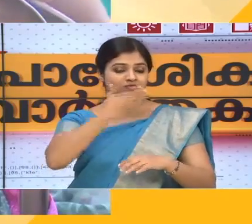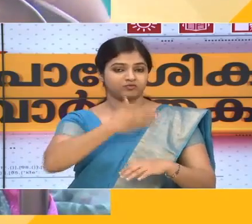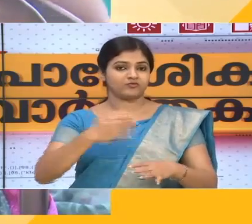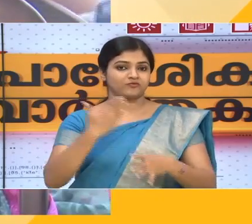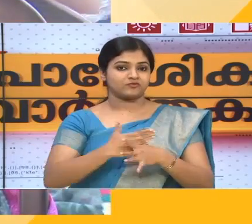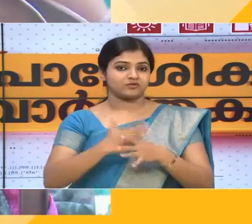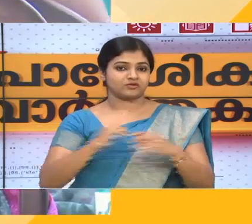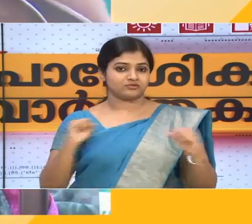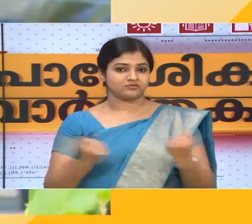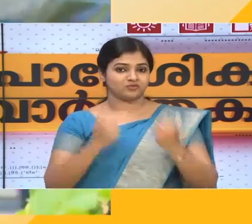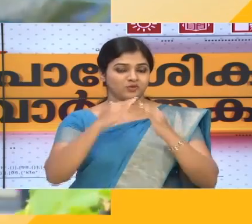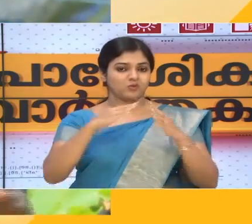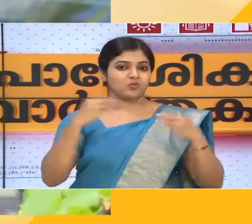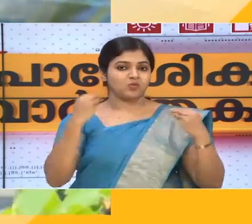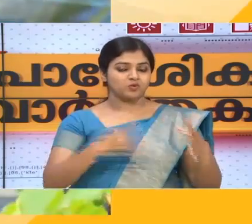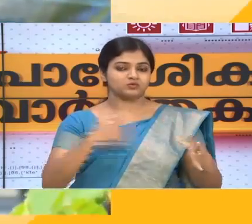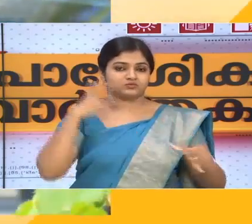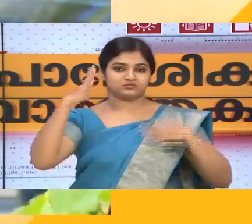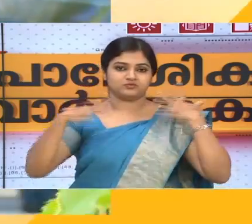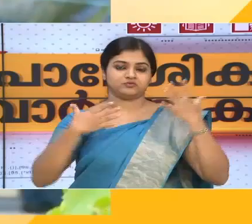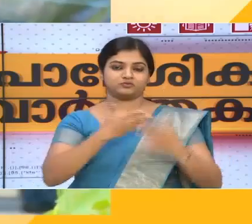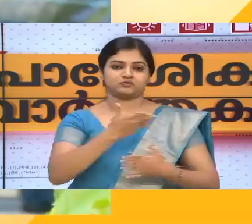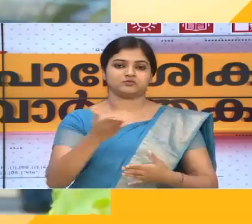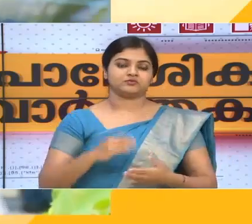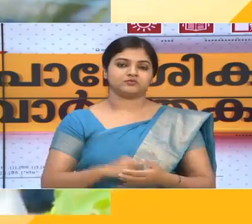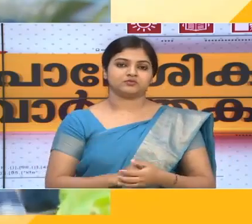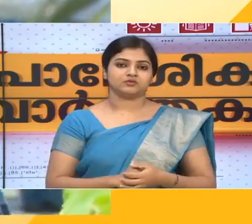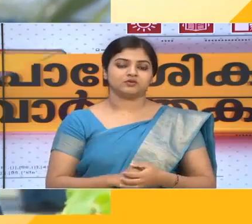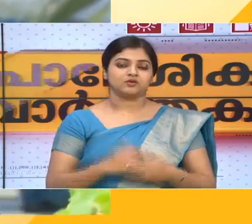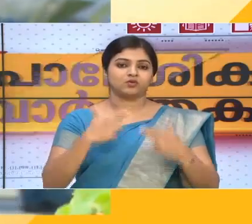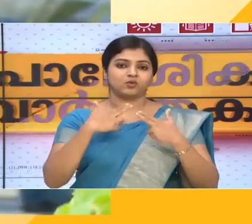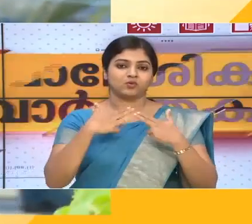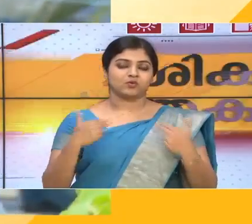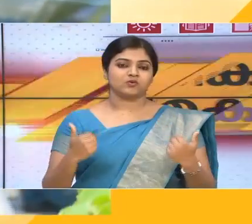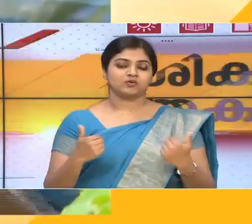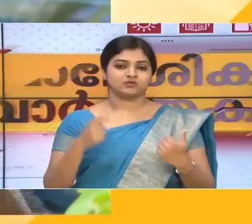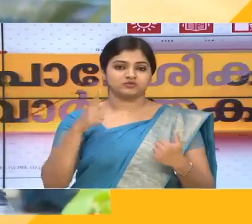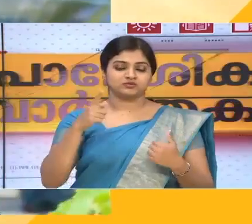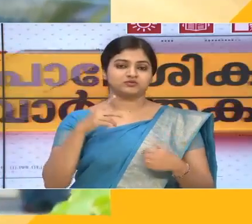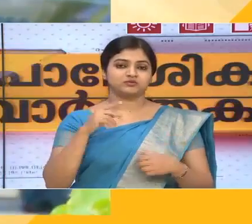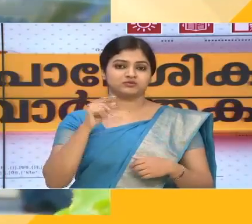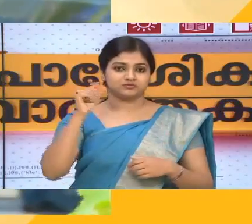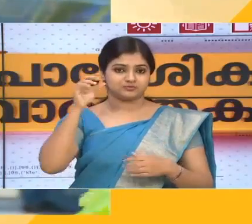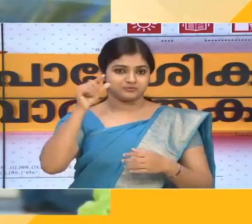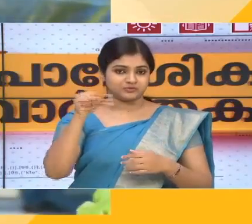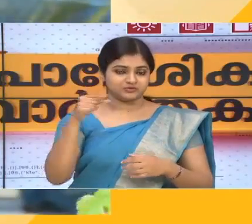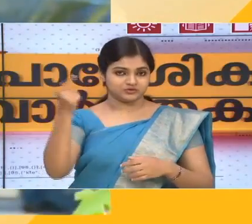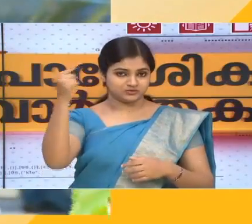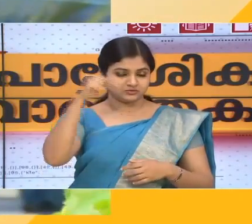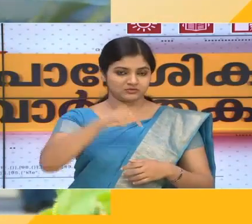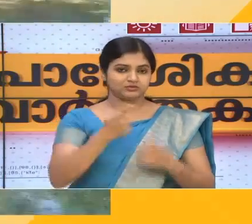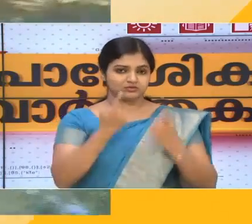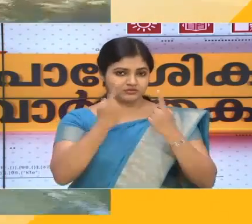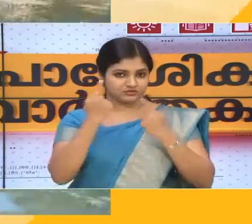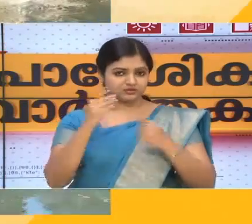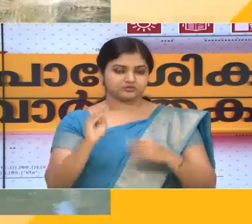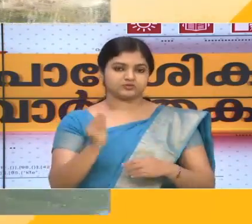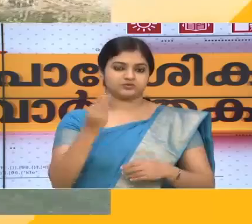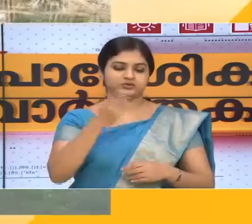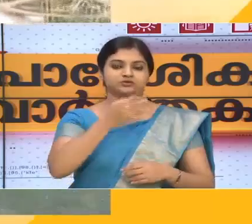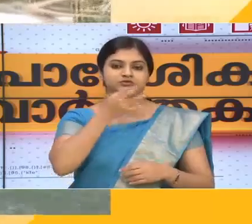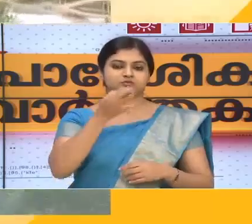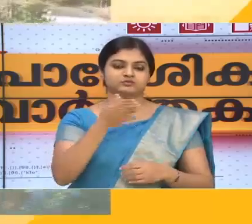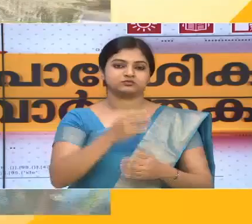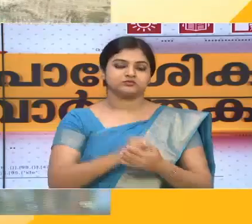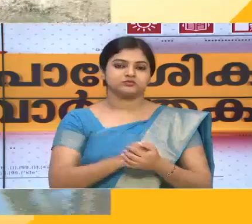ആശങ്ക മാത്രമാണ്. ഒരു അവിടെ കോടതിയിൽ നിന്ന് ഒരു പ്രതിനിധി വിടട്ടെ, ഇവിടെ പരിശോധിച്ചു നോക്കട്ടെ. പ്രകൃതി